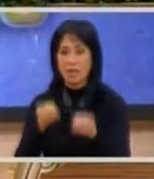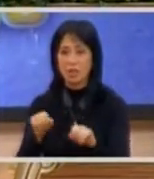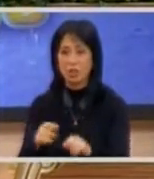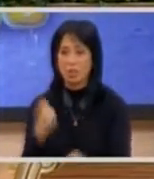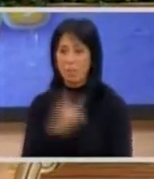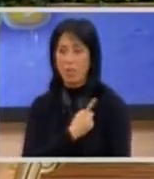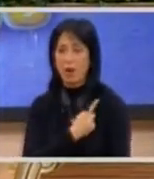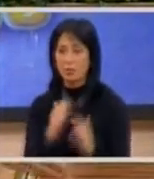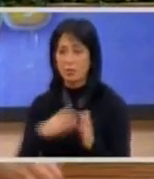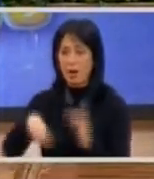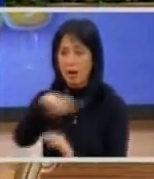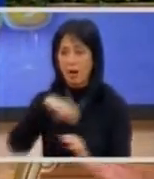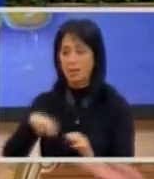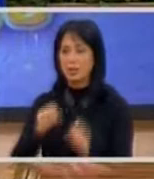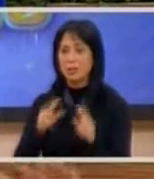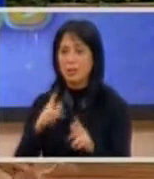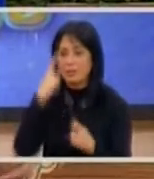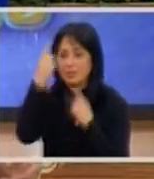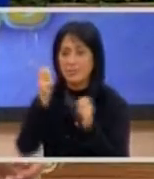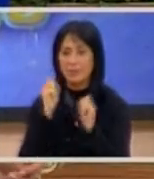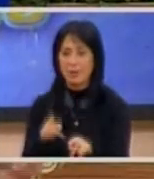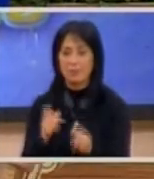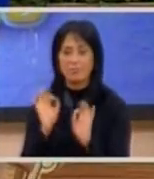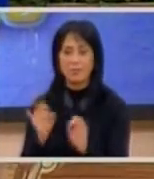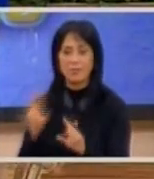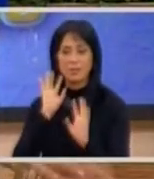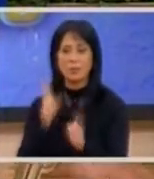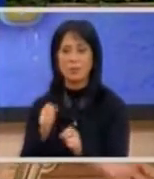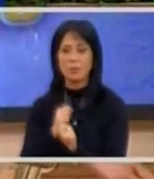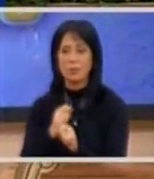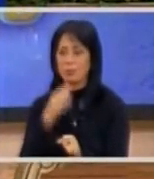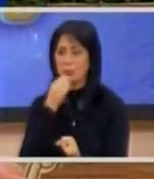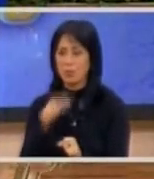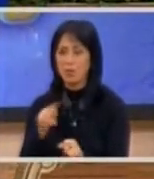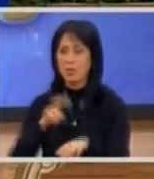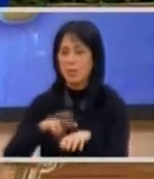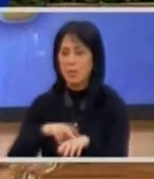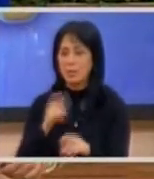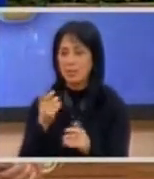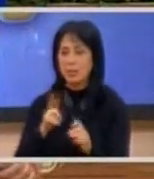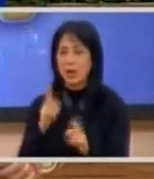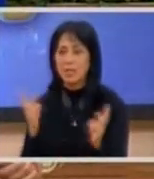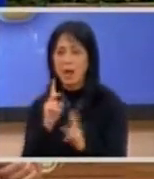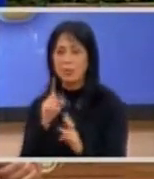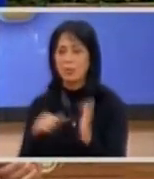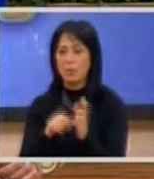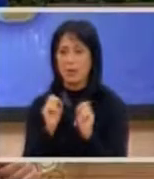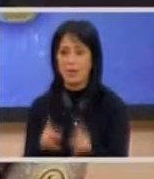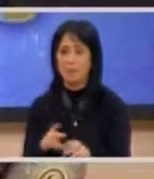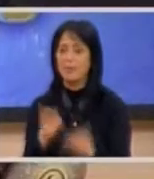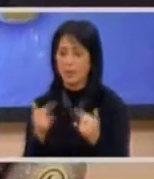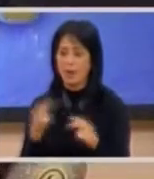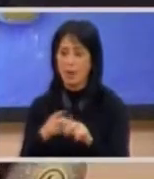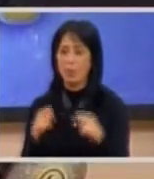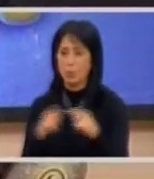როცა სახლში და რაღაცა უჭირს და დაუკავშირდეს რომელიმე ან სამედიცინო დახმარებას, ან სახანძროს, ან რამეს. დიახ, ამ კუთხით